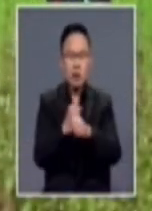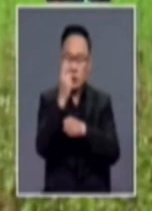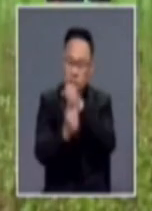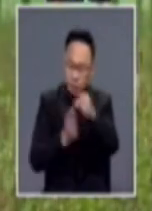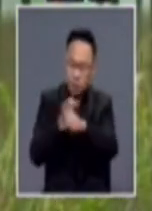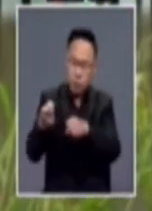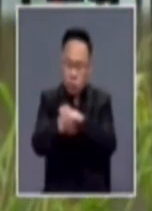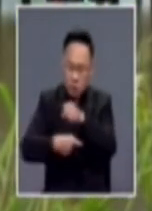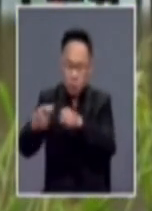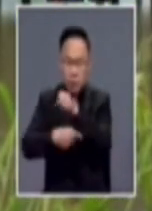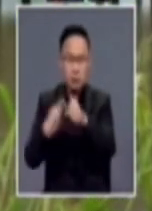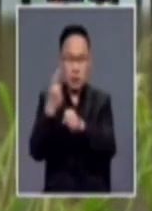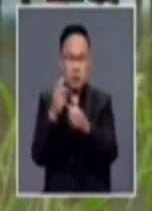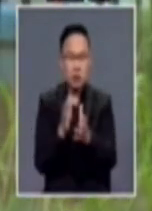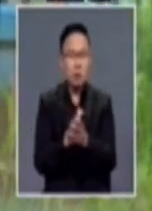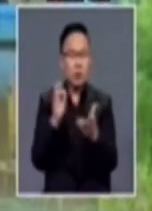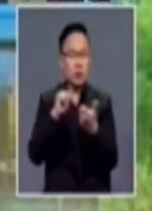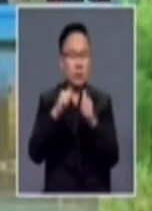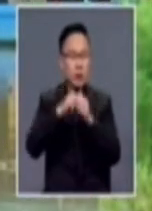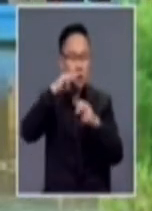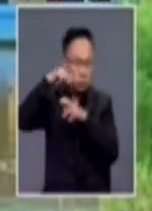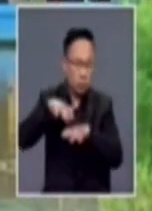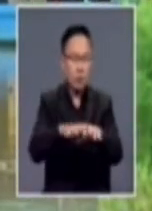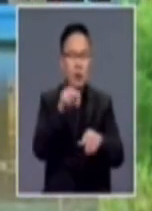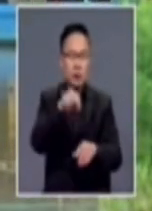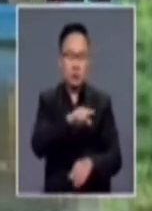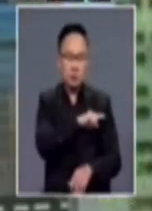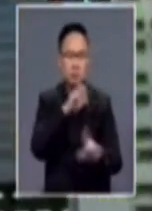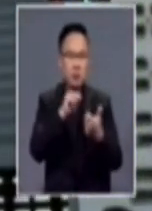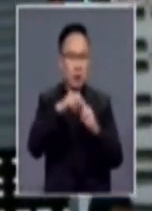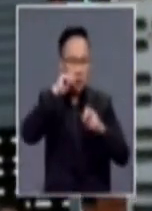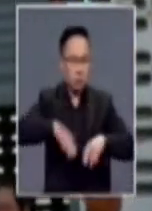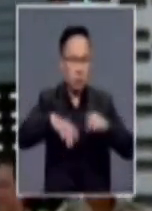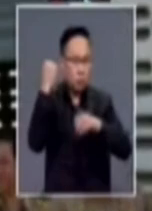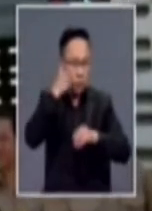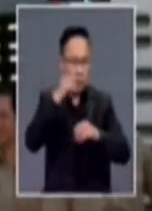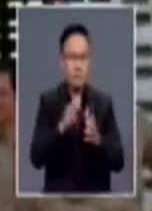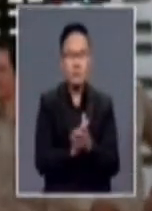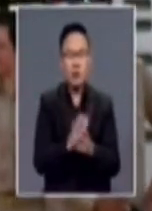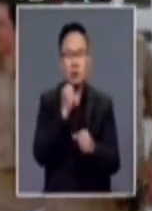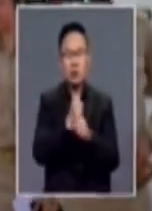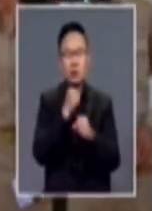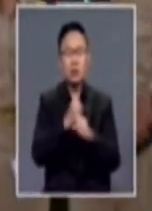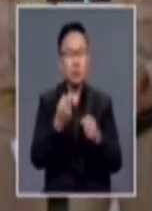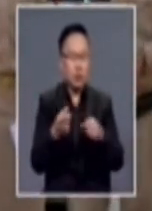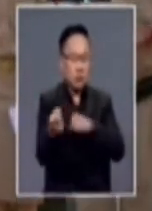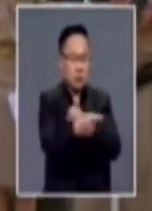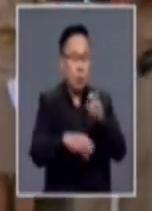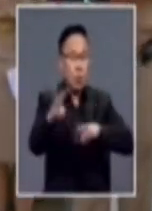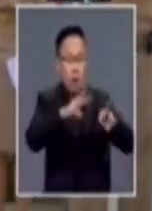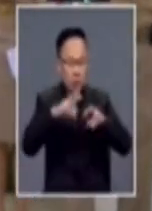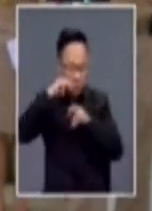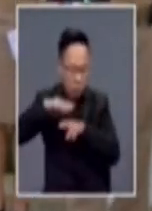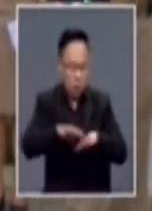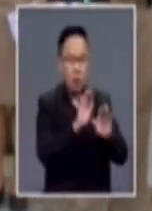งปีแต่เมื่อถึงฤดูน้ำหลากแหล่งชุมชนต้องรับกับน้ำท่วมขังสูงจึงจำเป็นต้องปล่อยน้ำเข้าพื้นที่การเกษตรก่อน